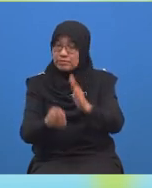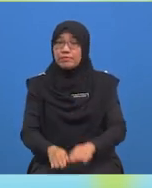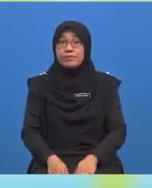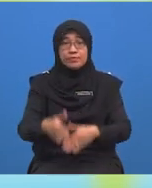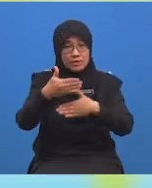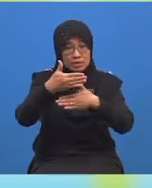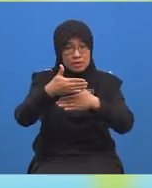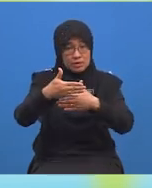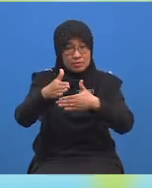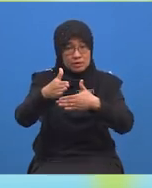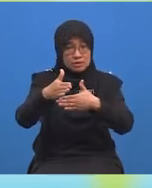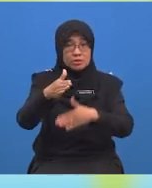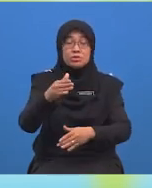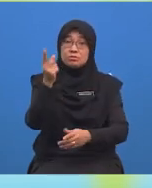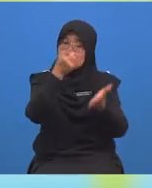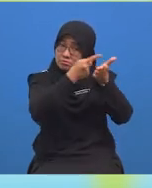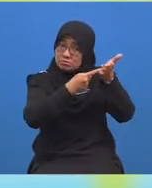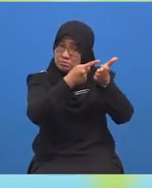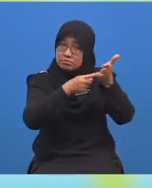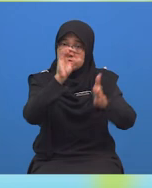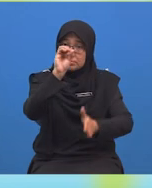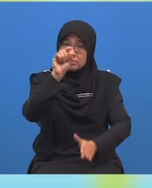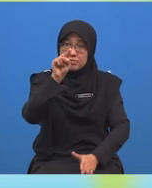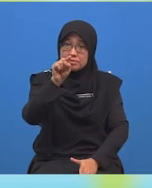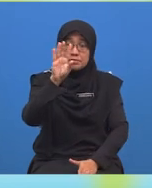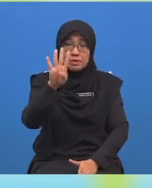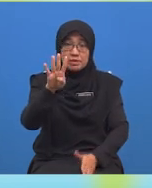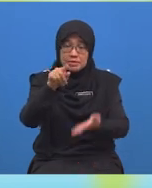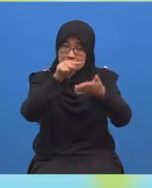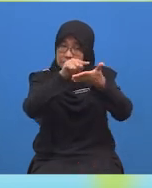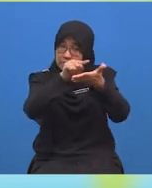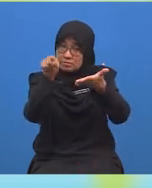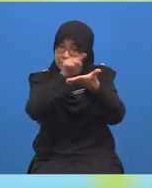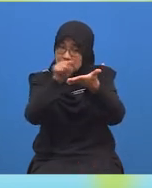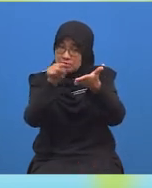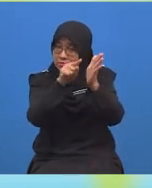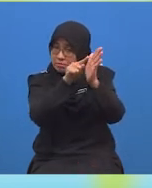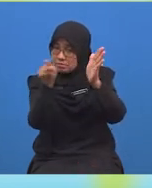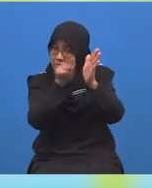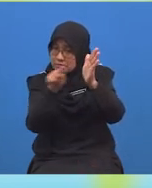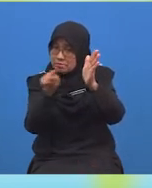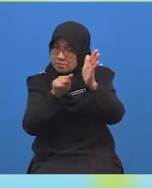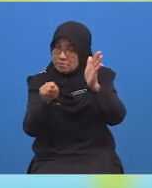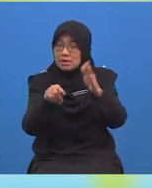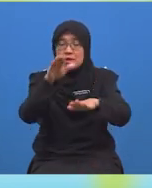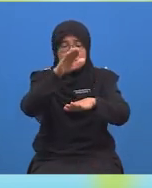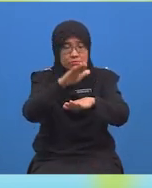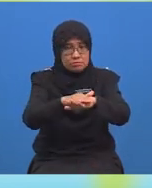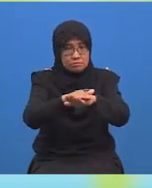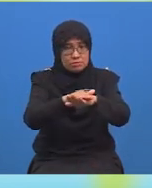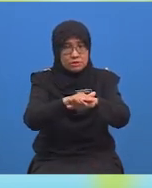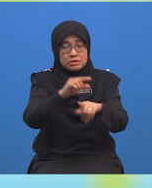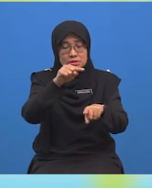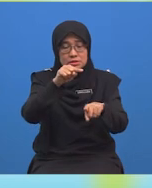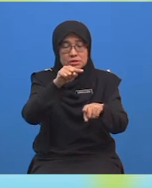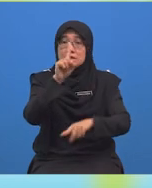nilai sifar perpuluhan 4 secara melintang pula di atas lorekkan 1.6.